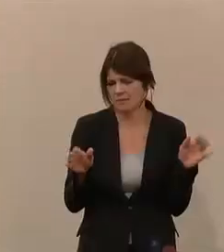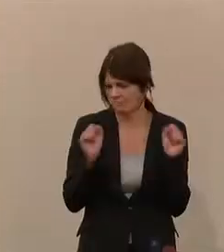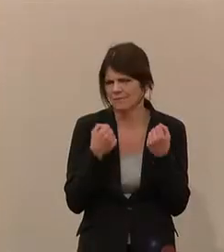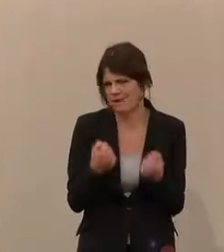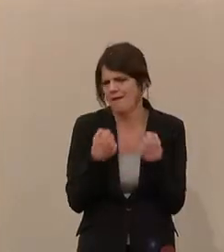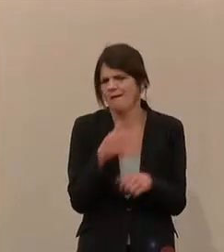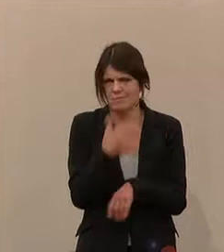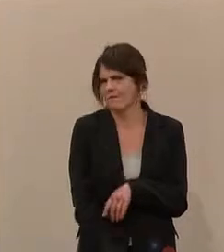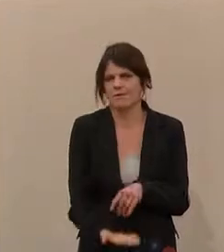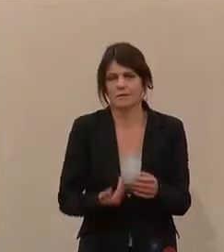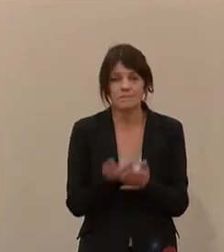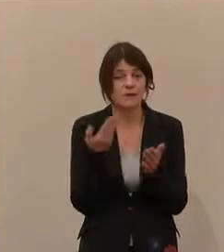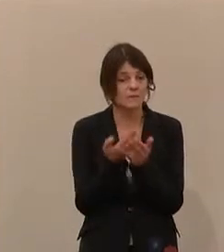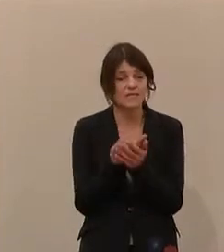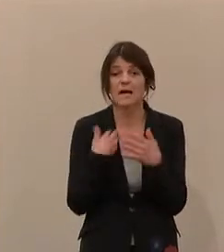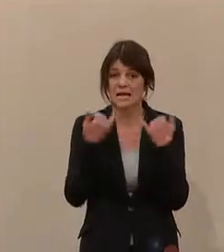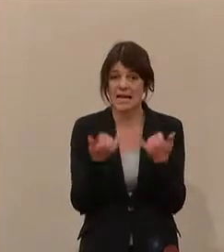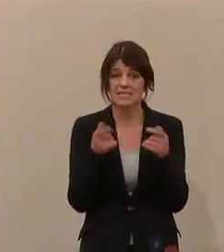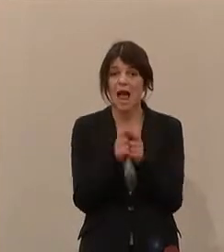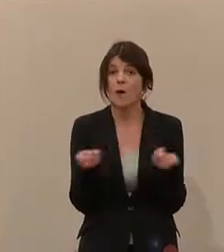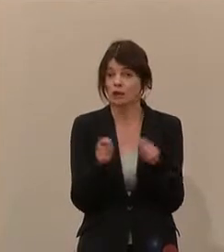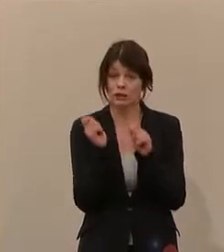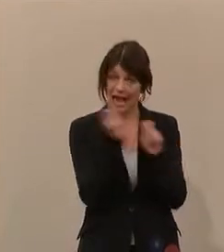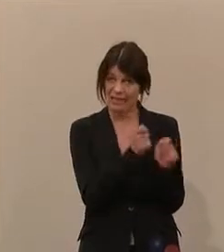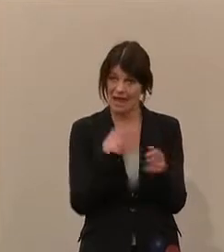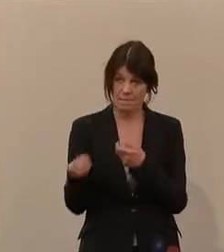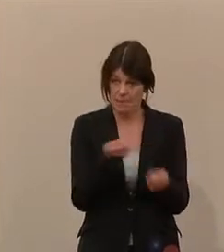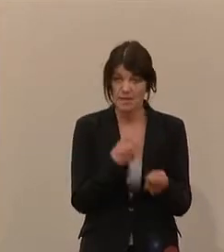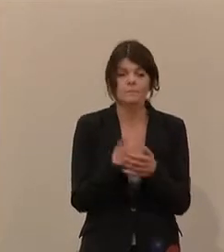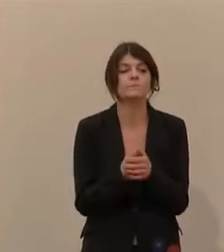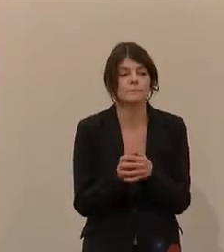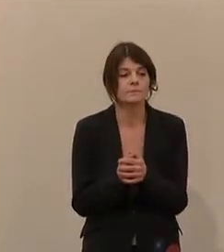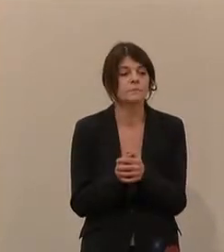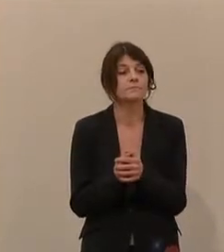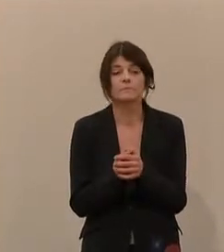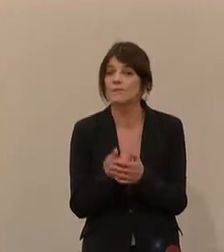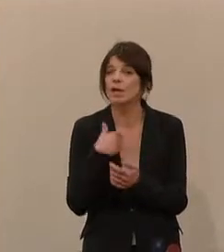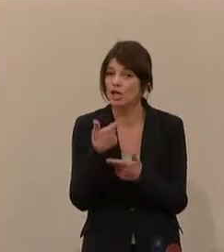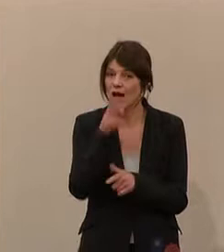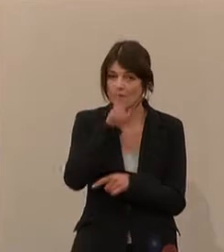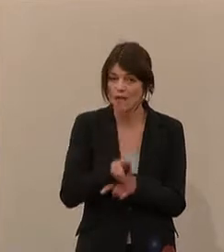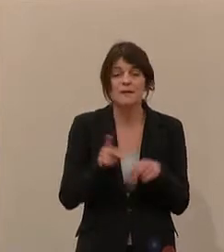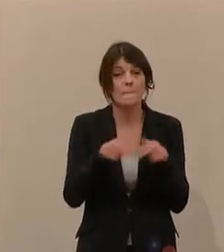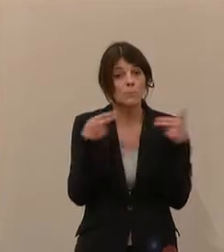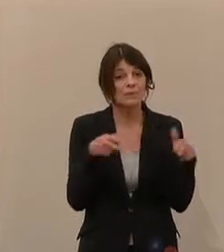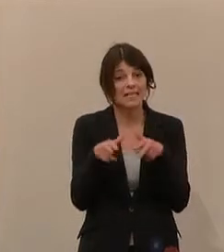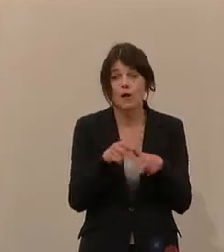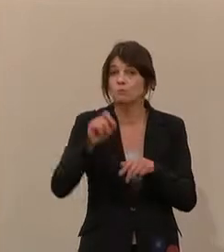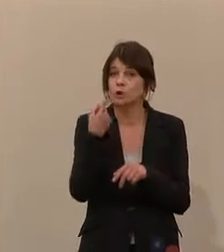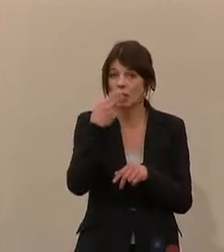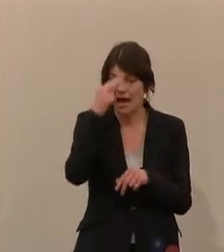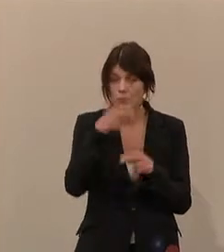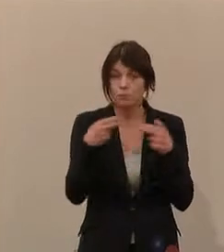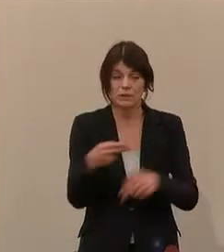besten Willen nicht. Und deswegen stelle ich jetzt einen Entschließungsantrag, den ich vorlesen darf. Die Bundesregierung, insbesondere